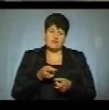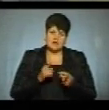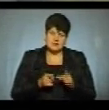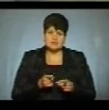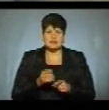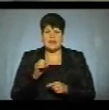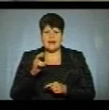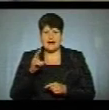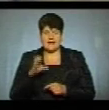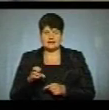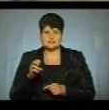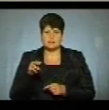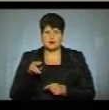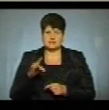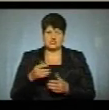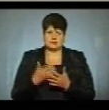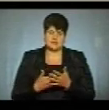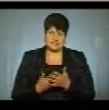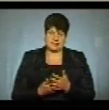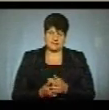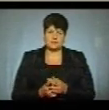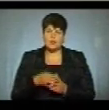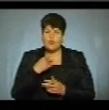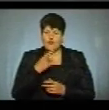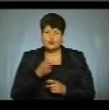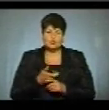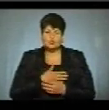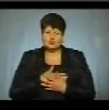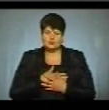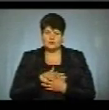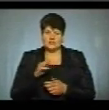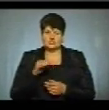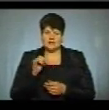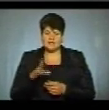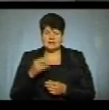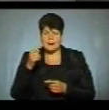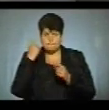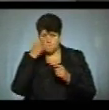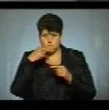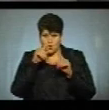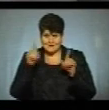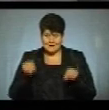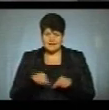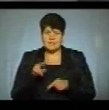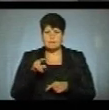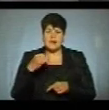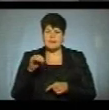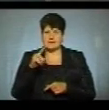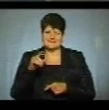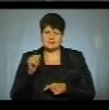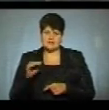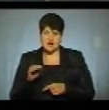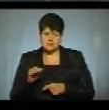та експресіоністичному стилях. Каже, улюблені жанри – портрет та пейзаж. Розповідає, чому назвав